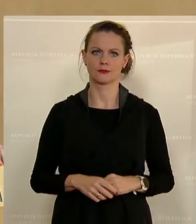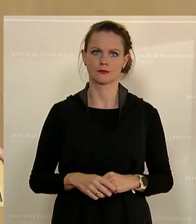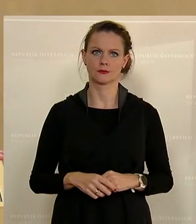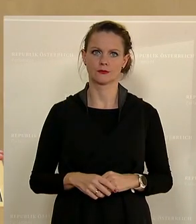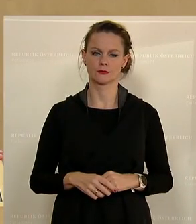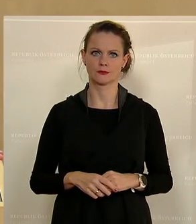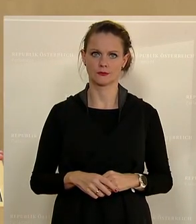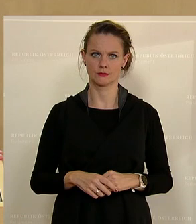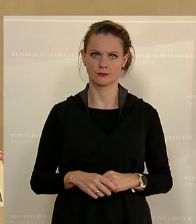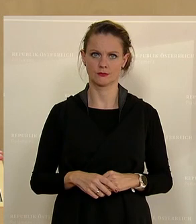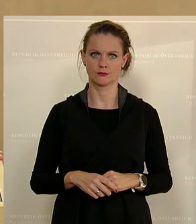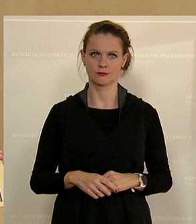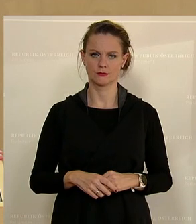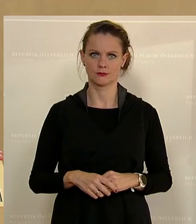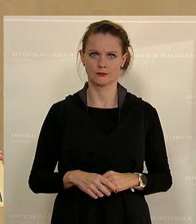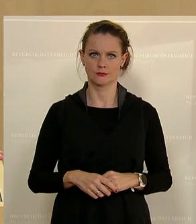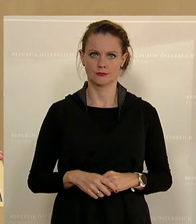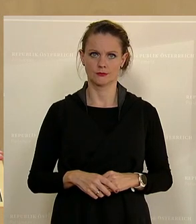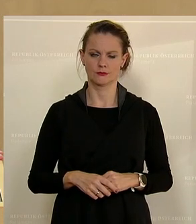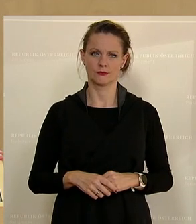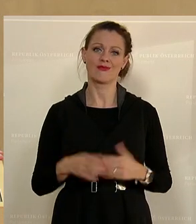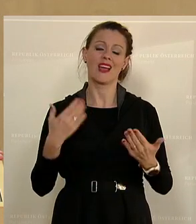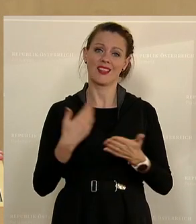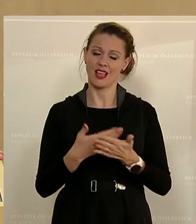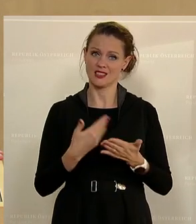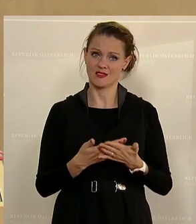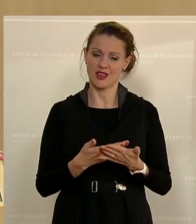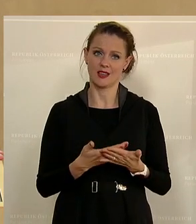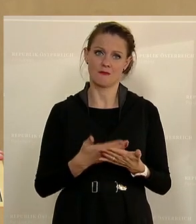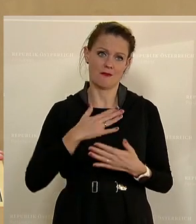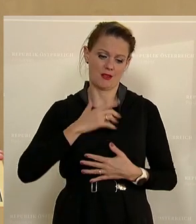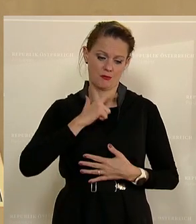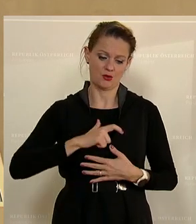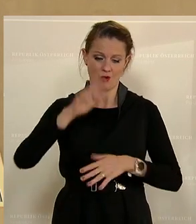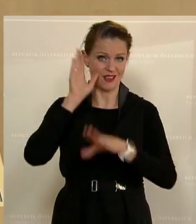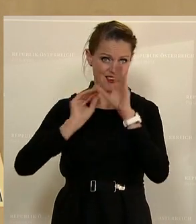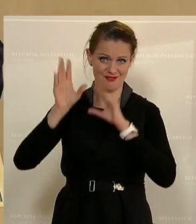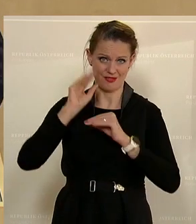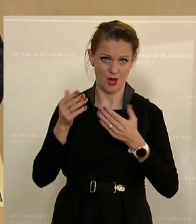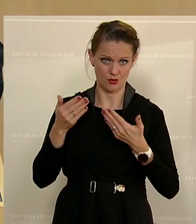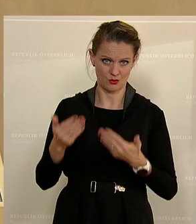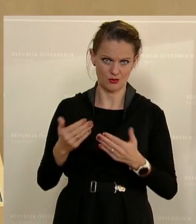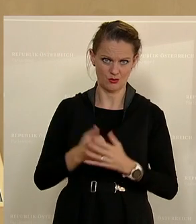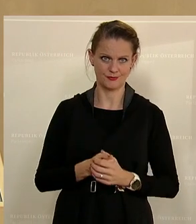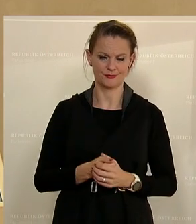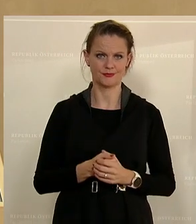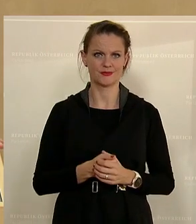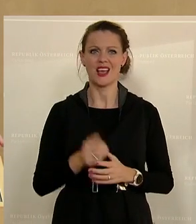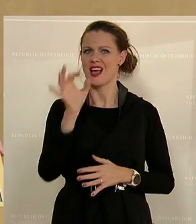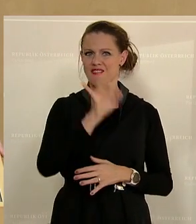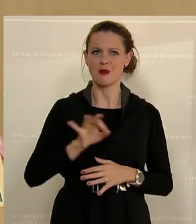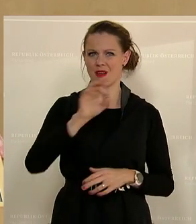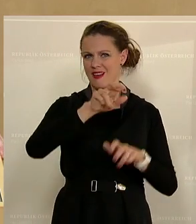Daher möchte ich das auch, und das ist eine Erfahrung, eine persönliche von mir, im Umgang mit